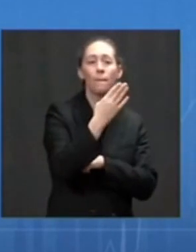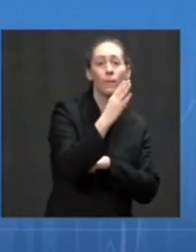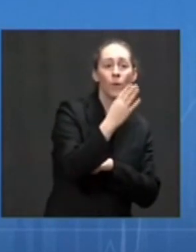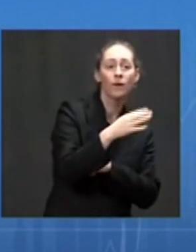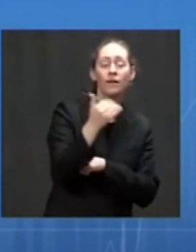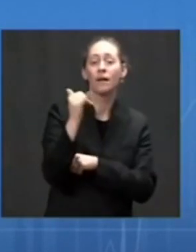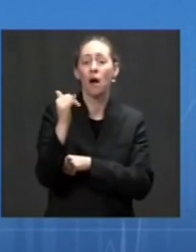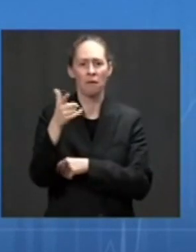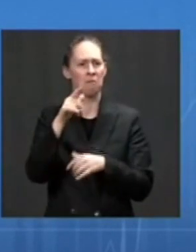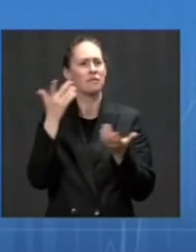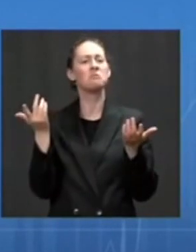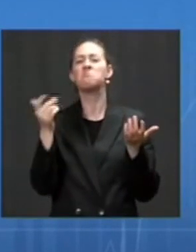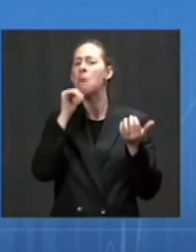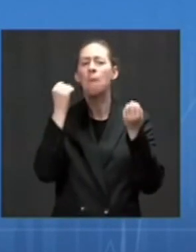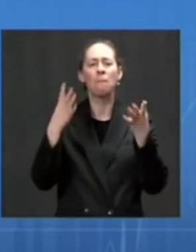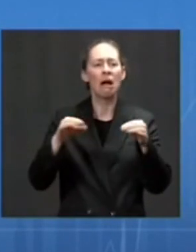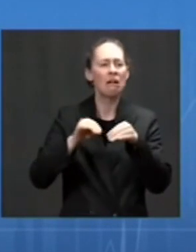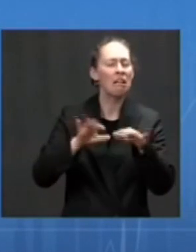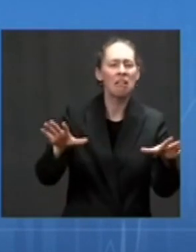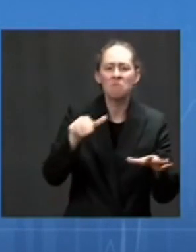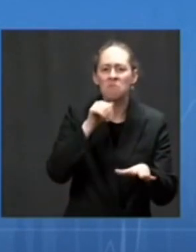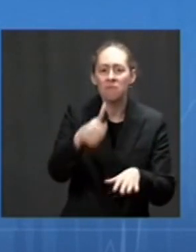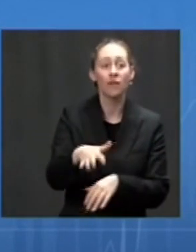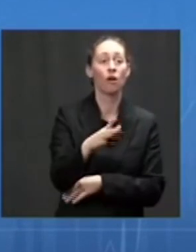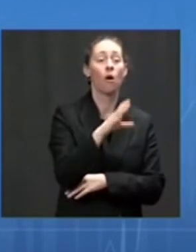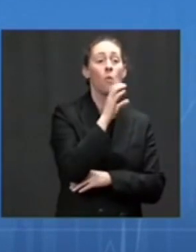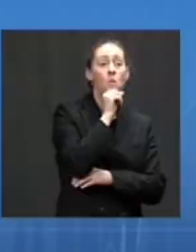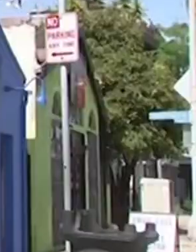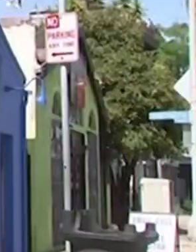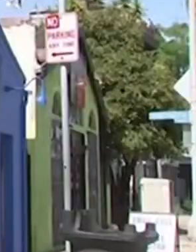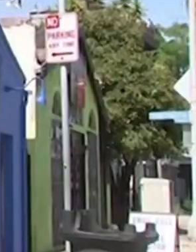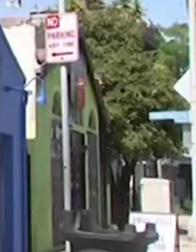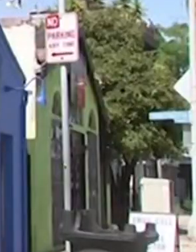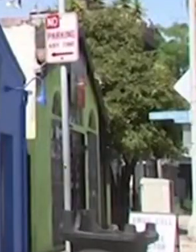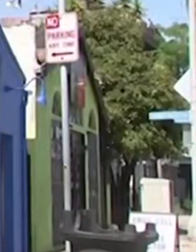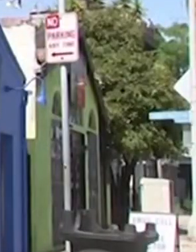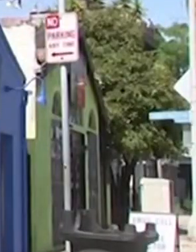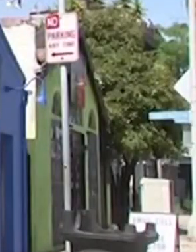faibles ou modérés. Les comtés orange et rouges ont des niveaux de transmission substantiels à élever.